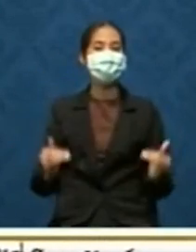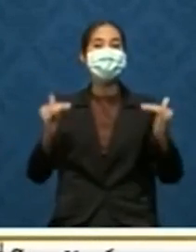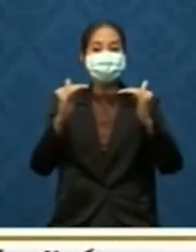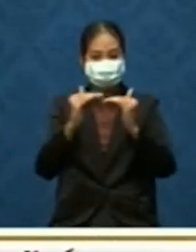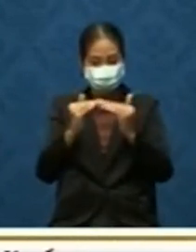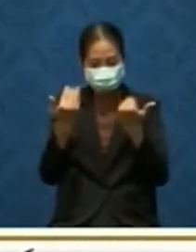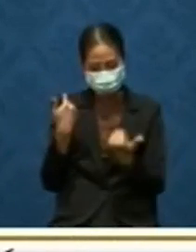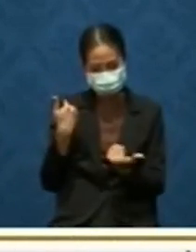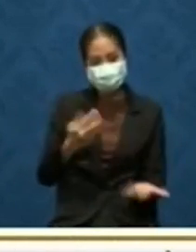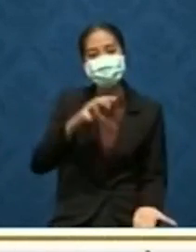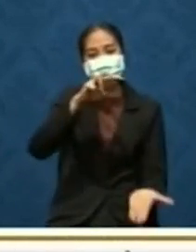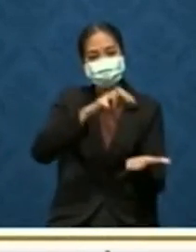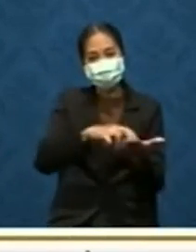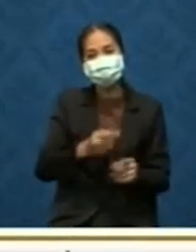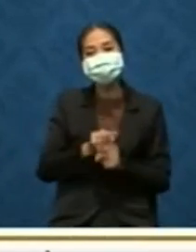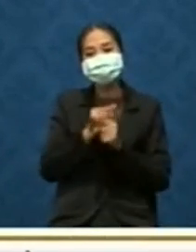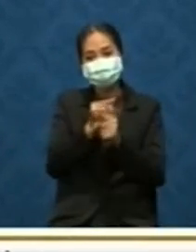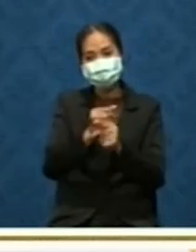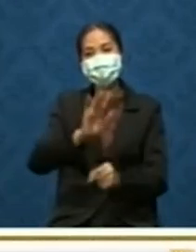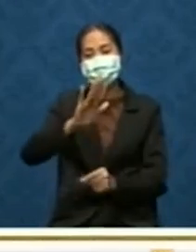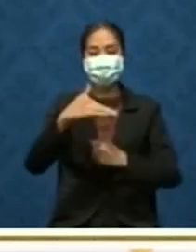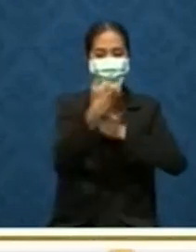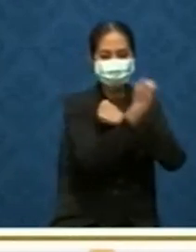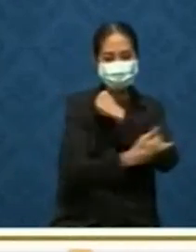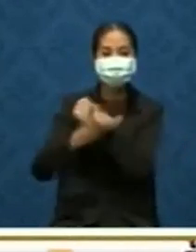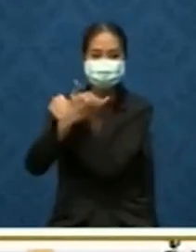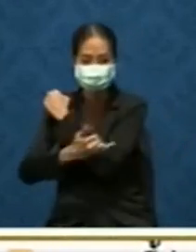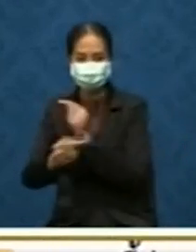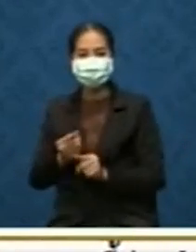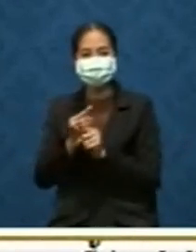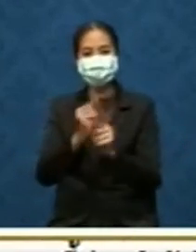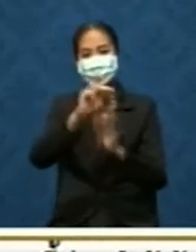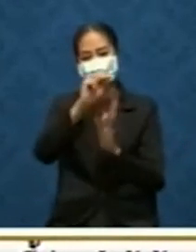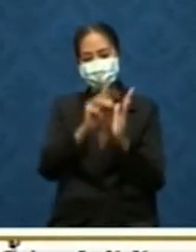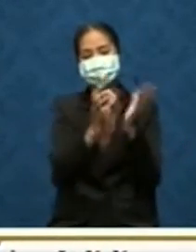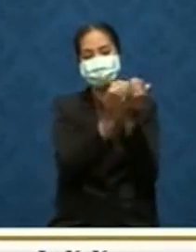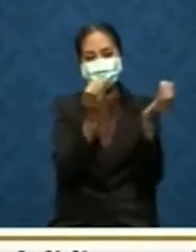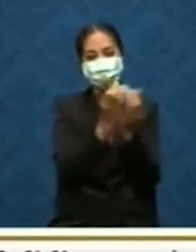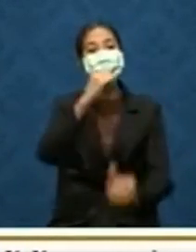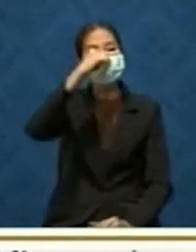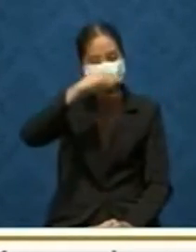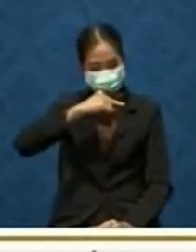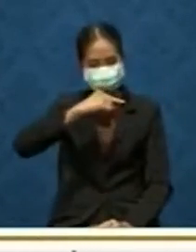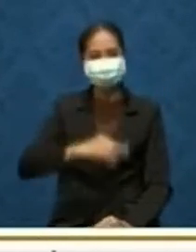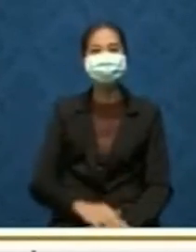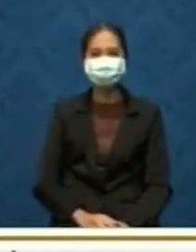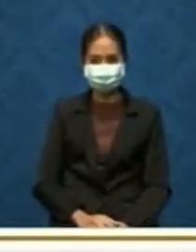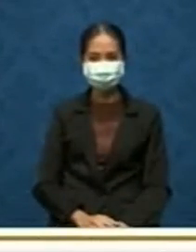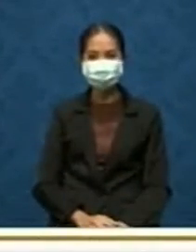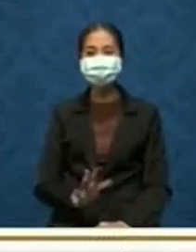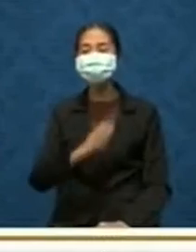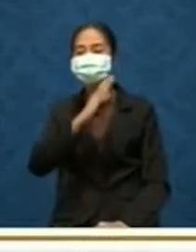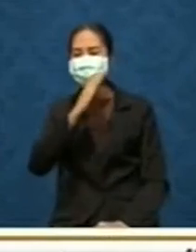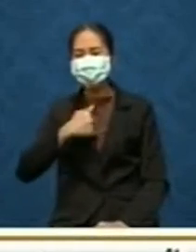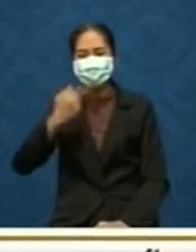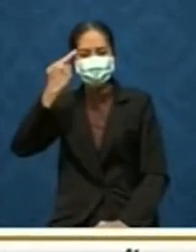ได้รับการรับรองตามหลักการระหว่างประเทศและรัฐธรรมนูญแห่งราชอาณาจักรไทยในทุกฉบับแม้หากการแสดง